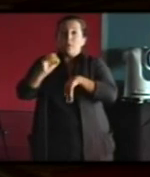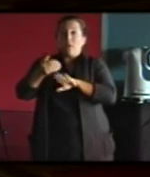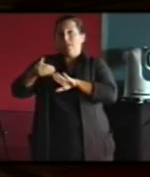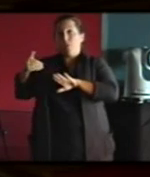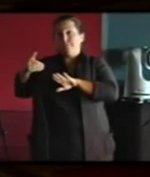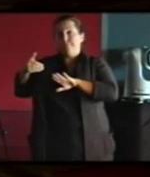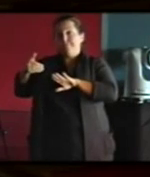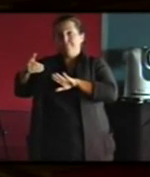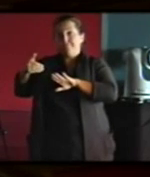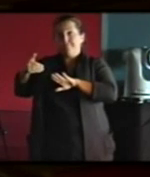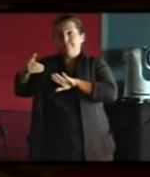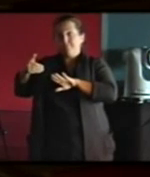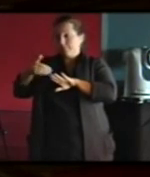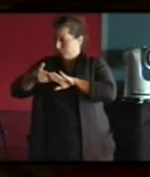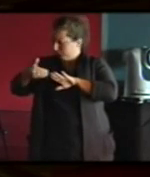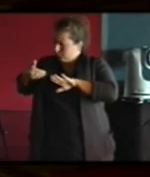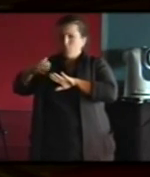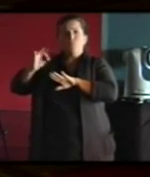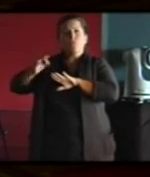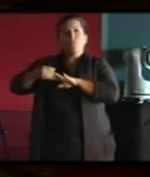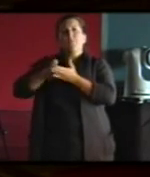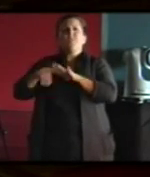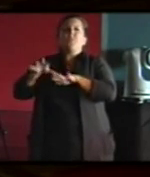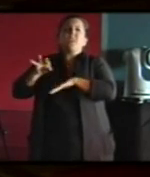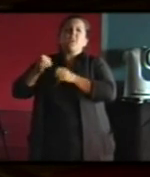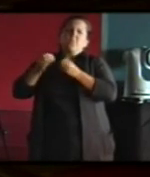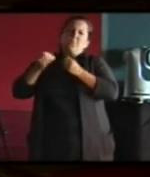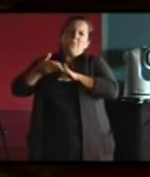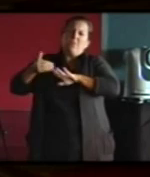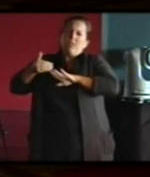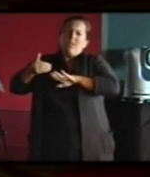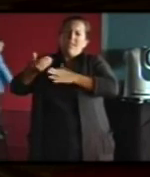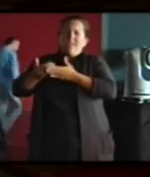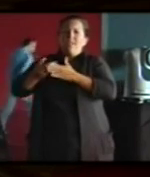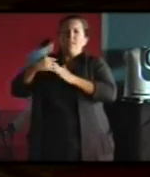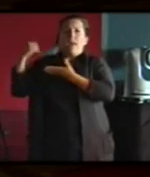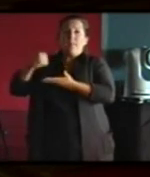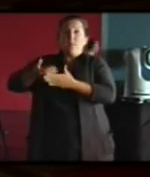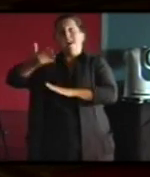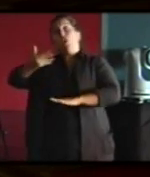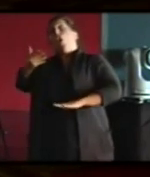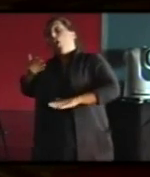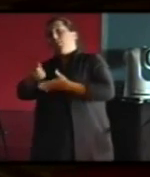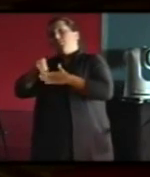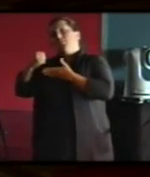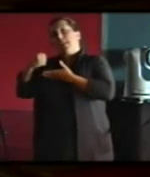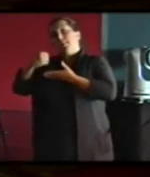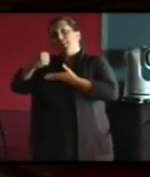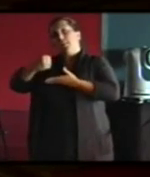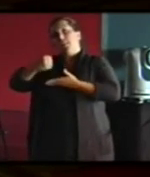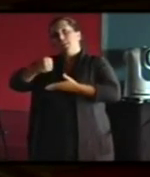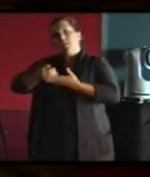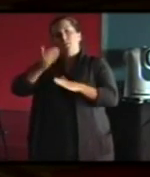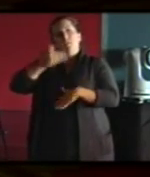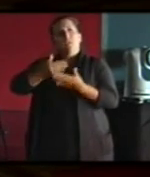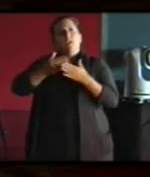60, qui a été bien construit dans les années 50, ce qui est dans le patrimoine antérieur. Je